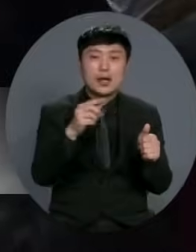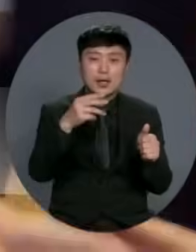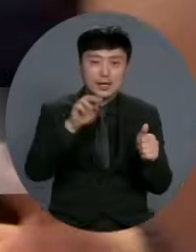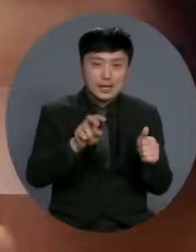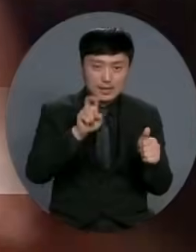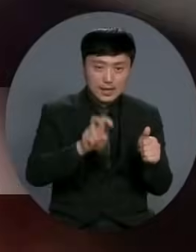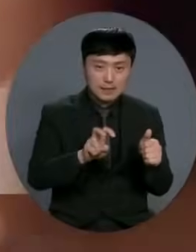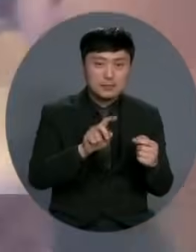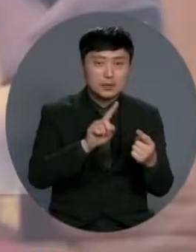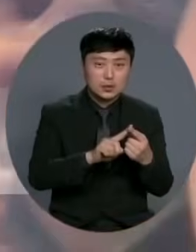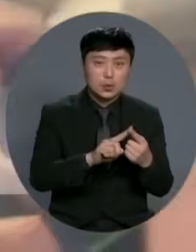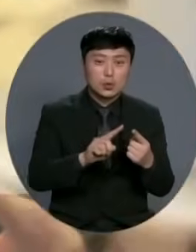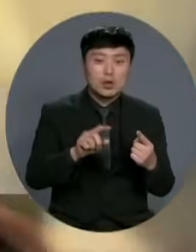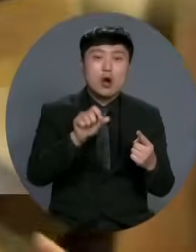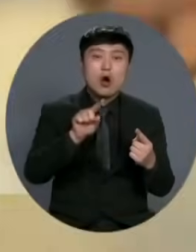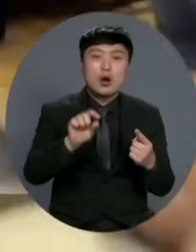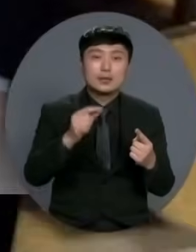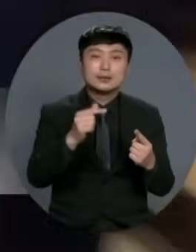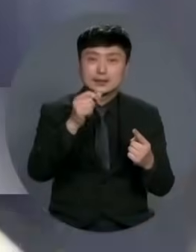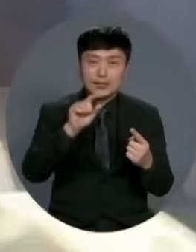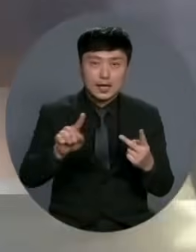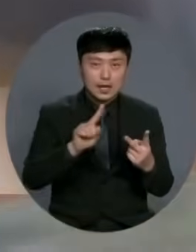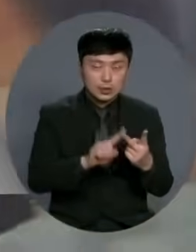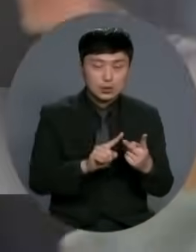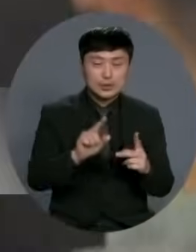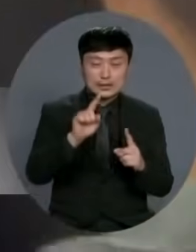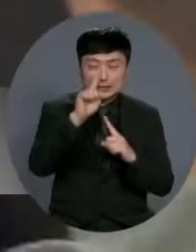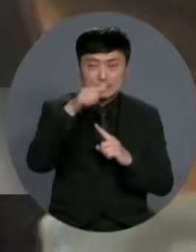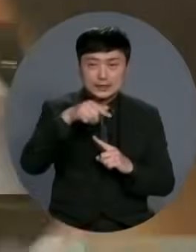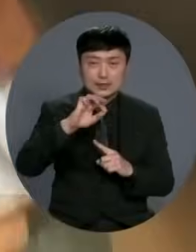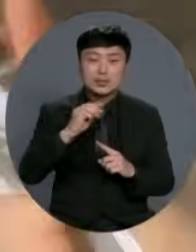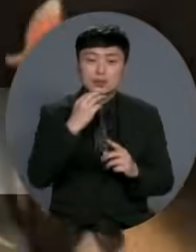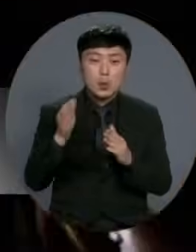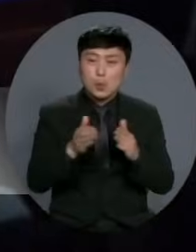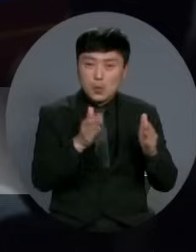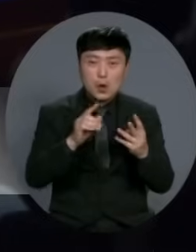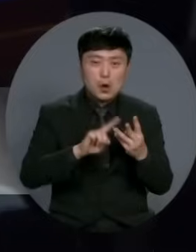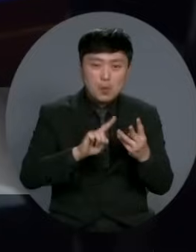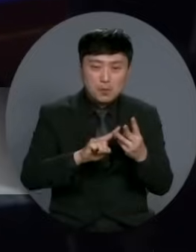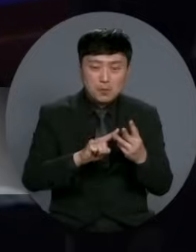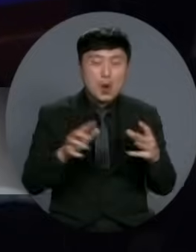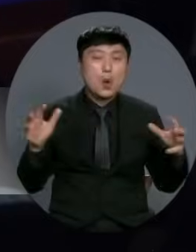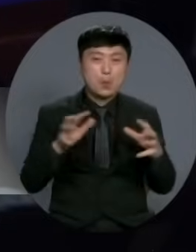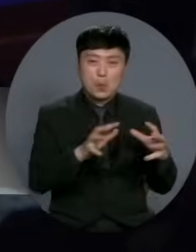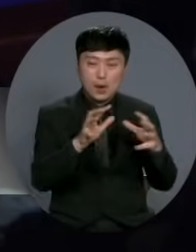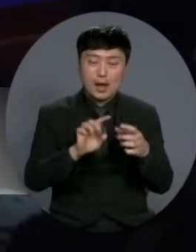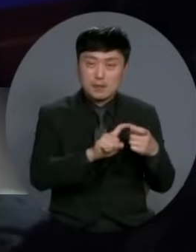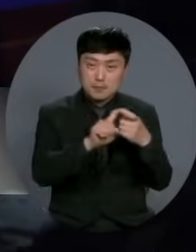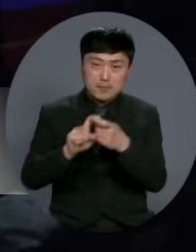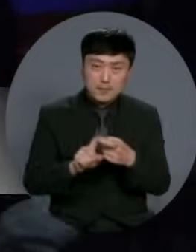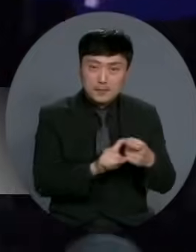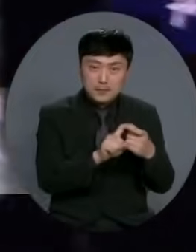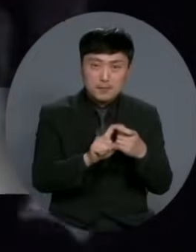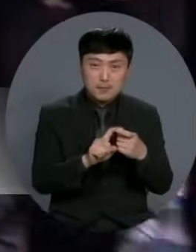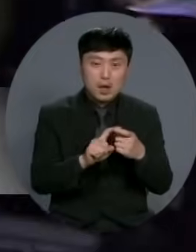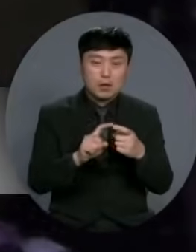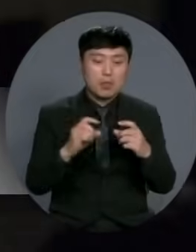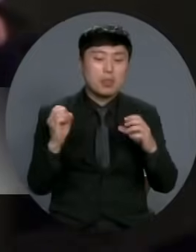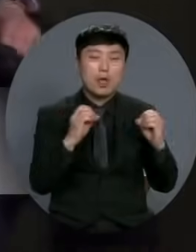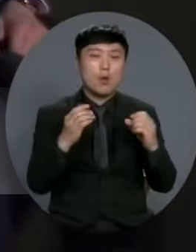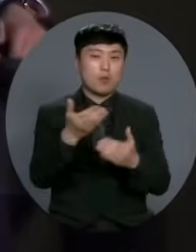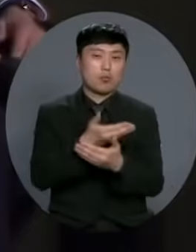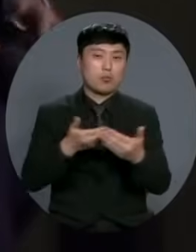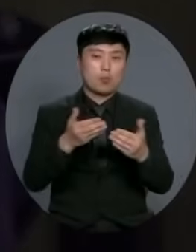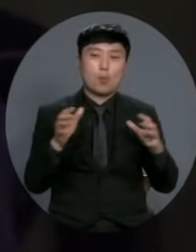허은하 의원, 이기인 경기 도의원과 함께 최근 SNS를 통해 구축한 지지자 열랑망을 통해 토크 콘서트 형식의